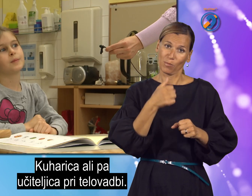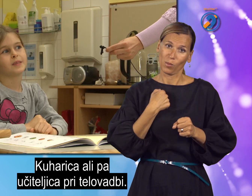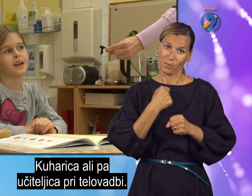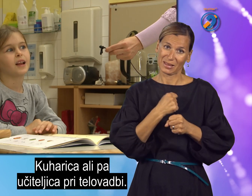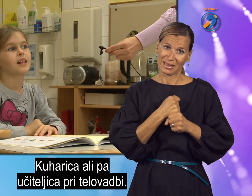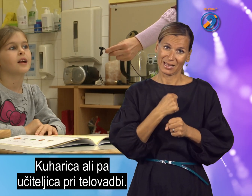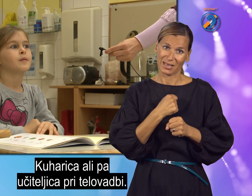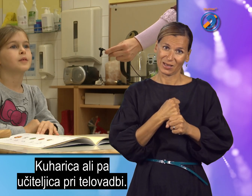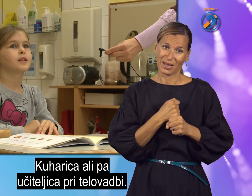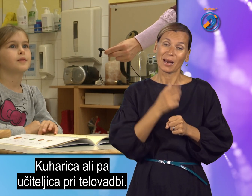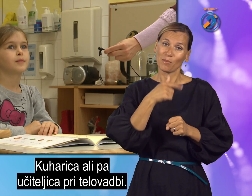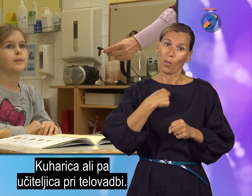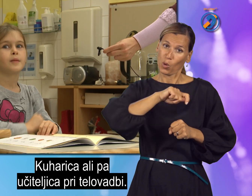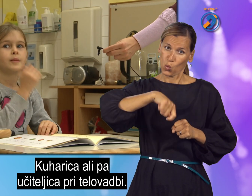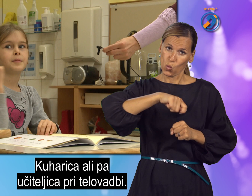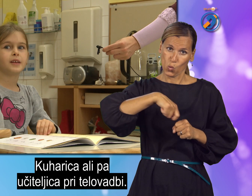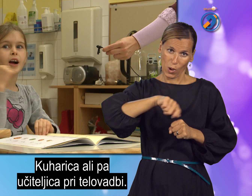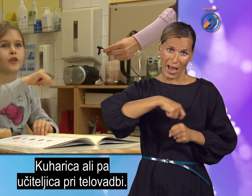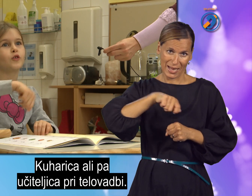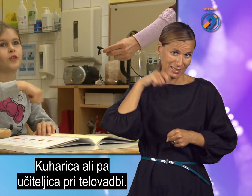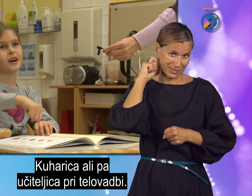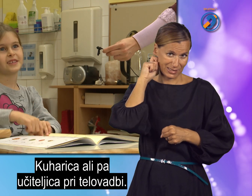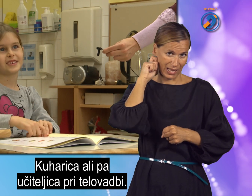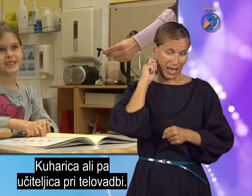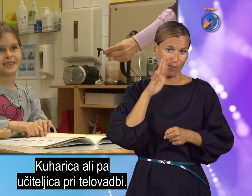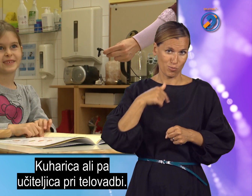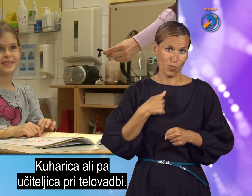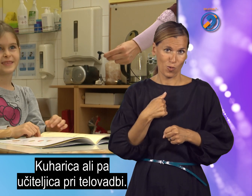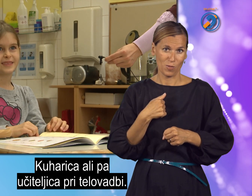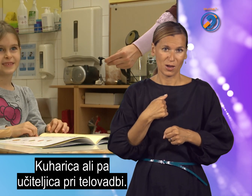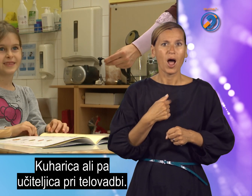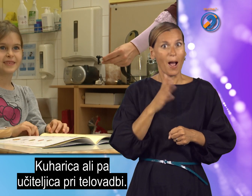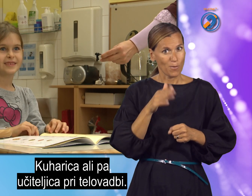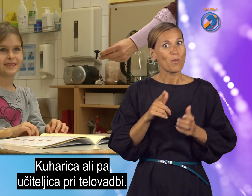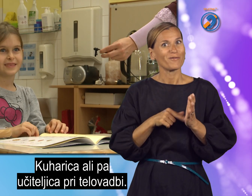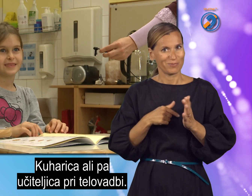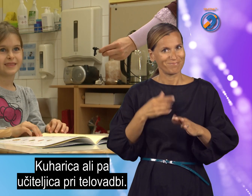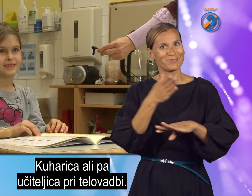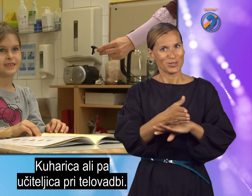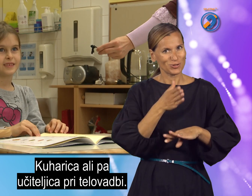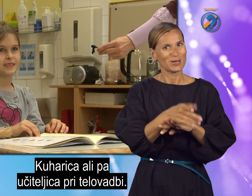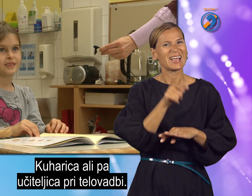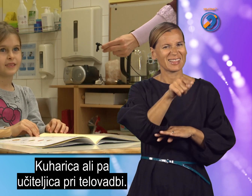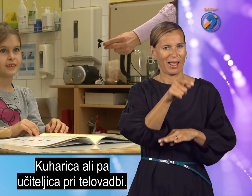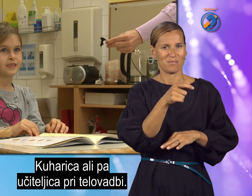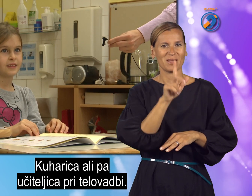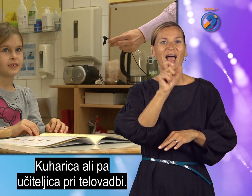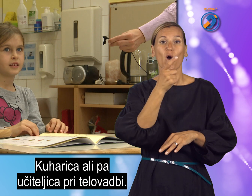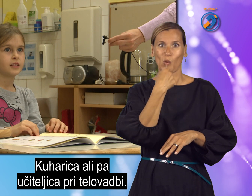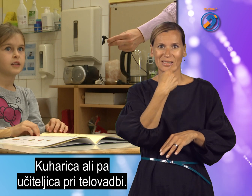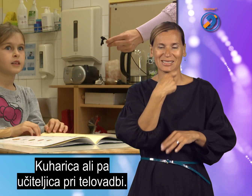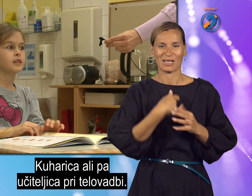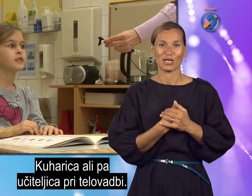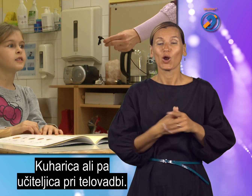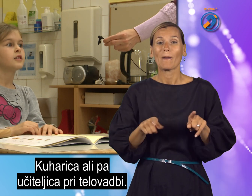Potem bom delala, potem bom bila kuharica. Kuharica boš, bomo velikokrat k tebi